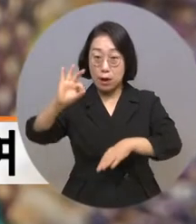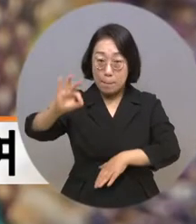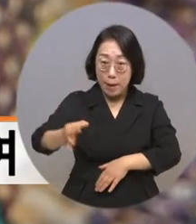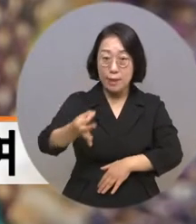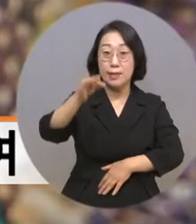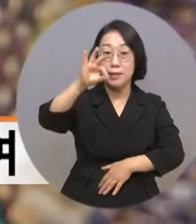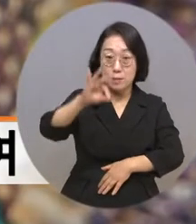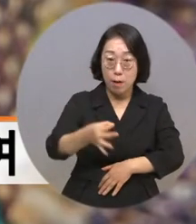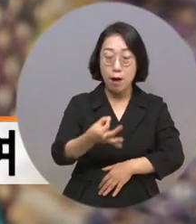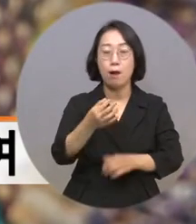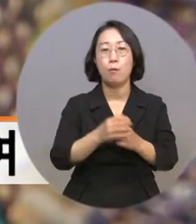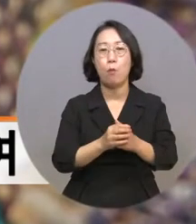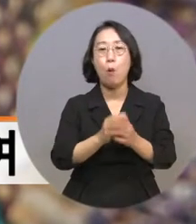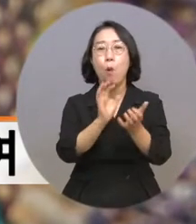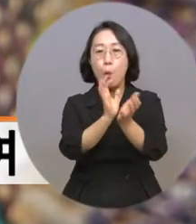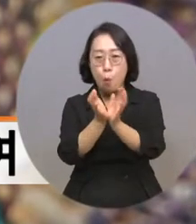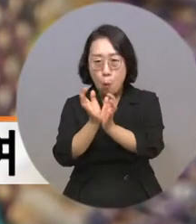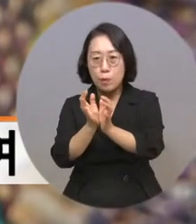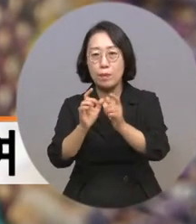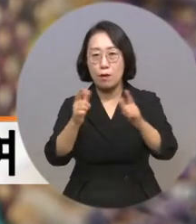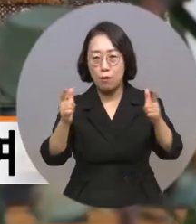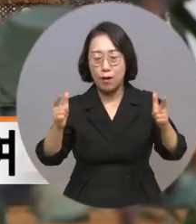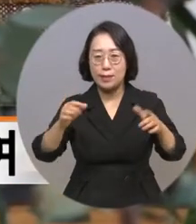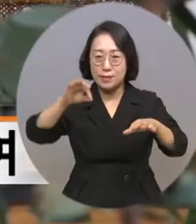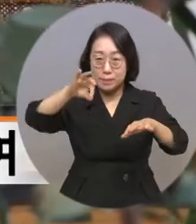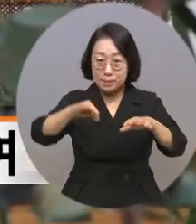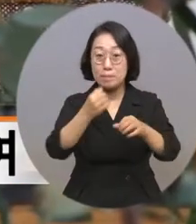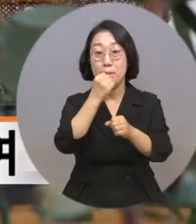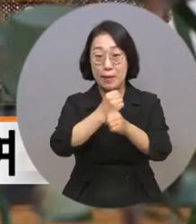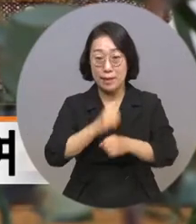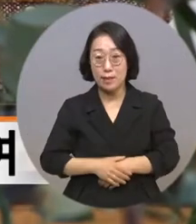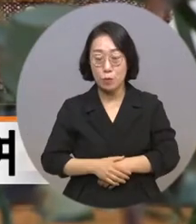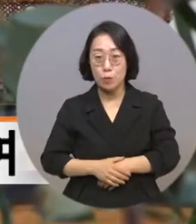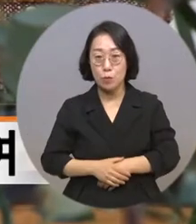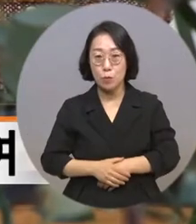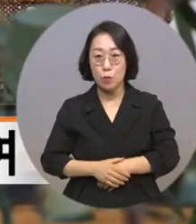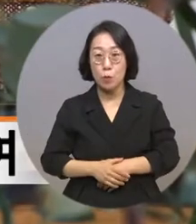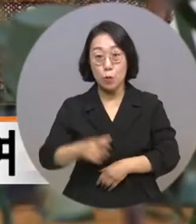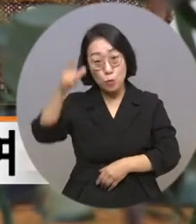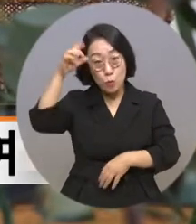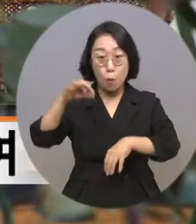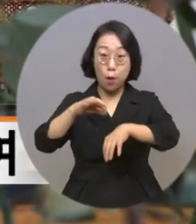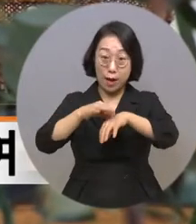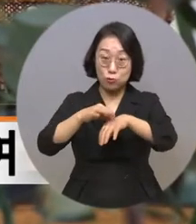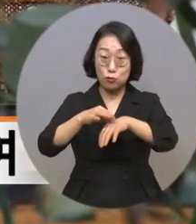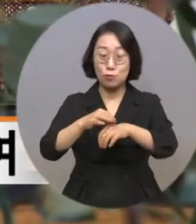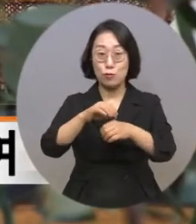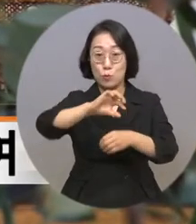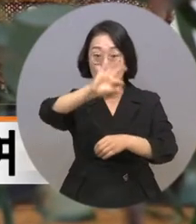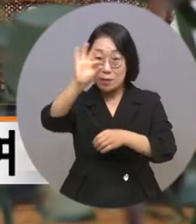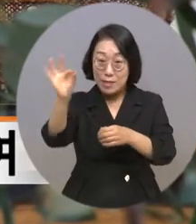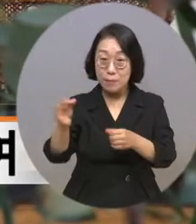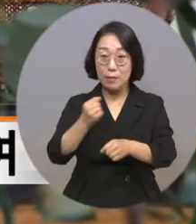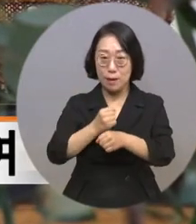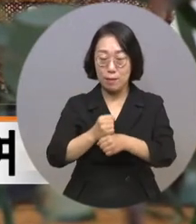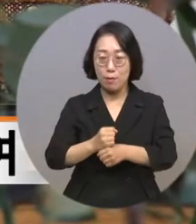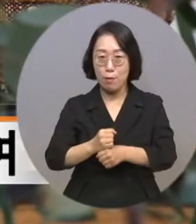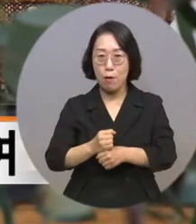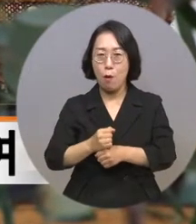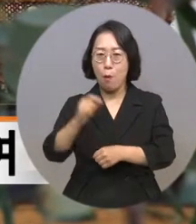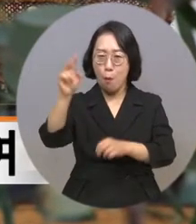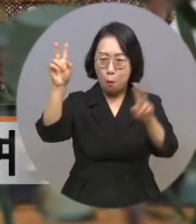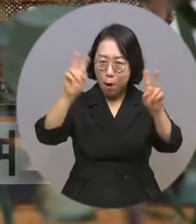꽃과 풀을 한 땀 한 땀 바느질하고 가죽으로 손잡이를 단 작품들은 화려함은 물론